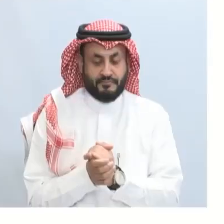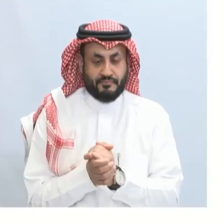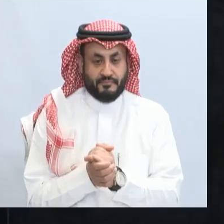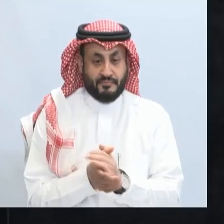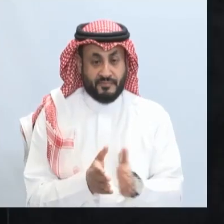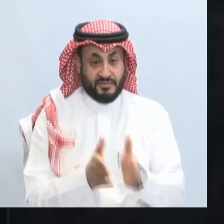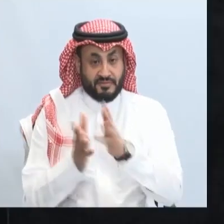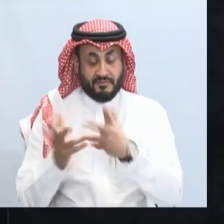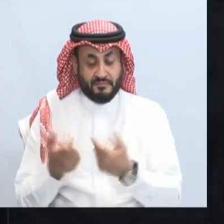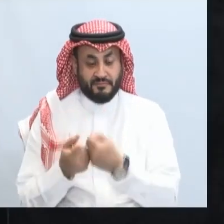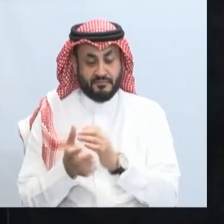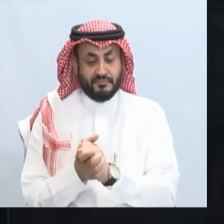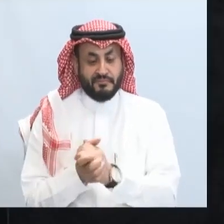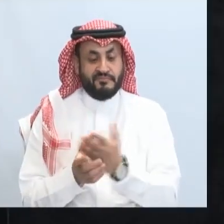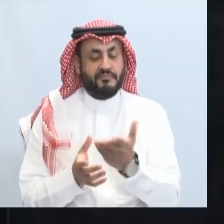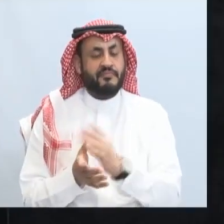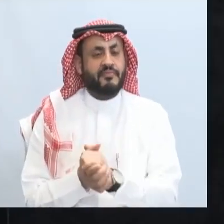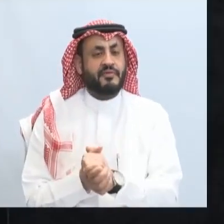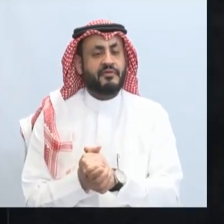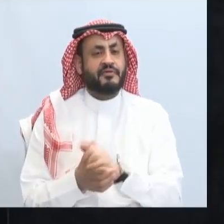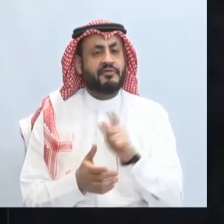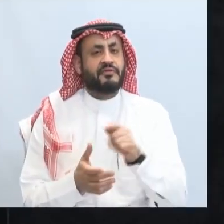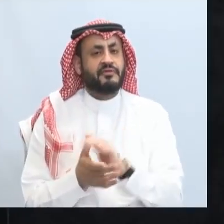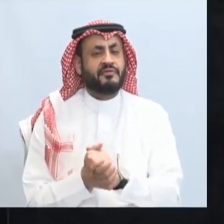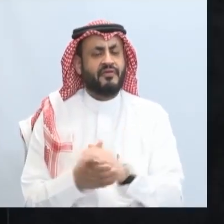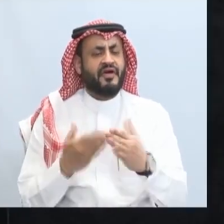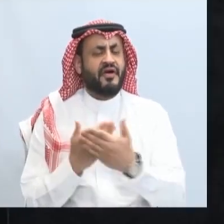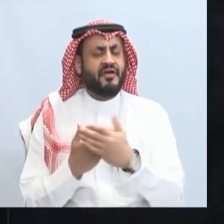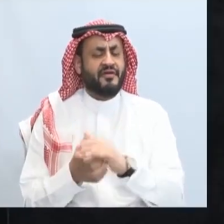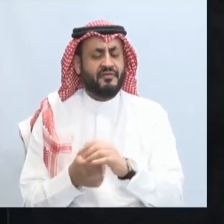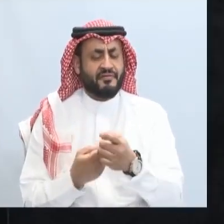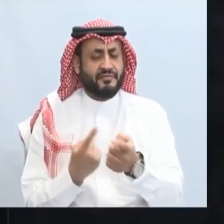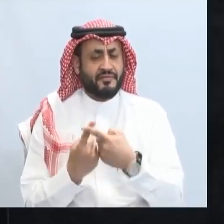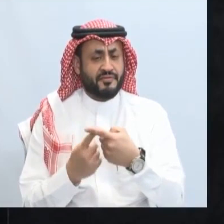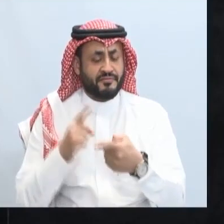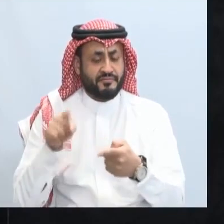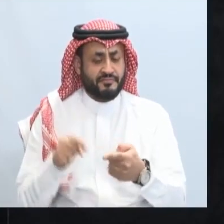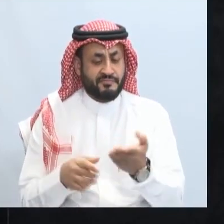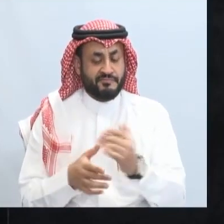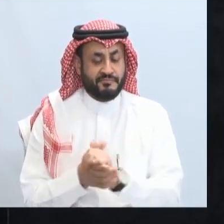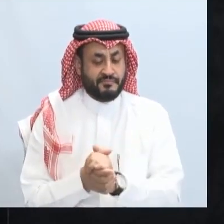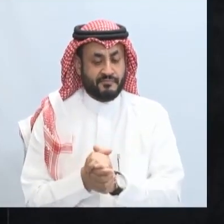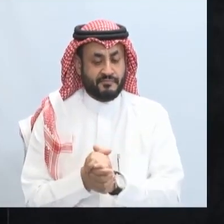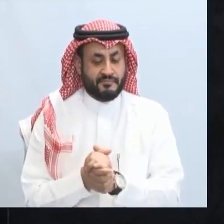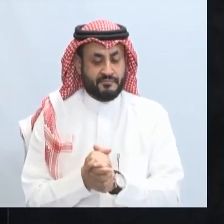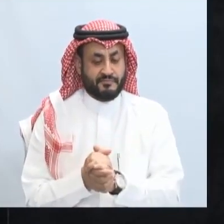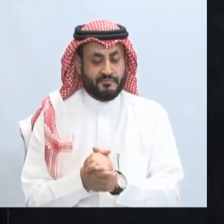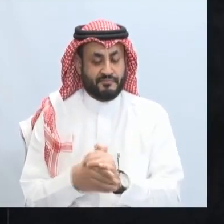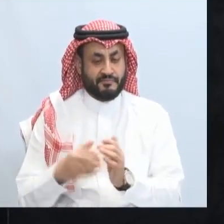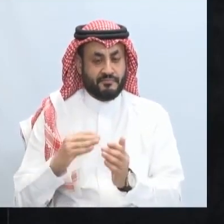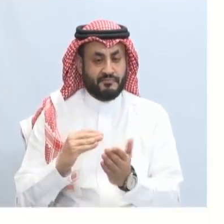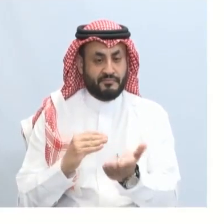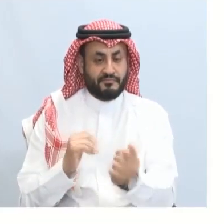ننتقل سويا ما رايك بدفاع المتهم عن نفسه بارك الله